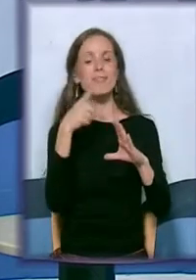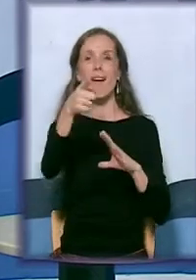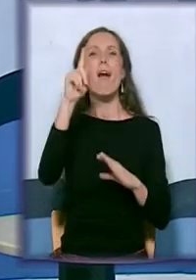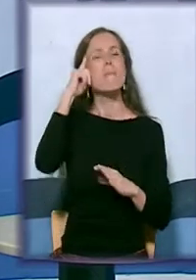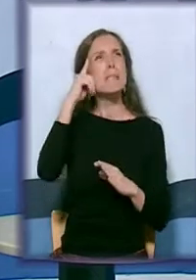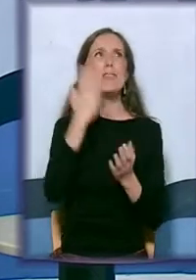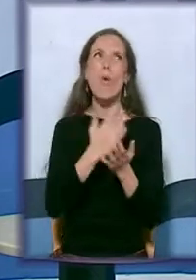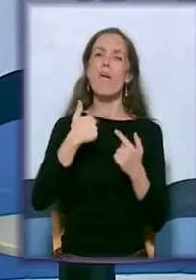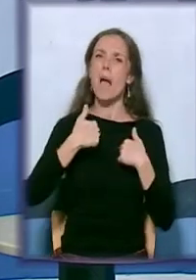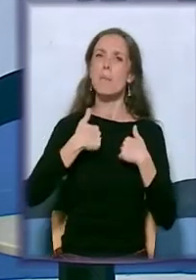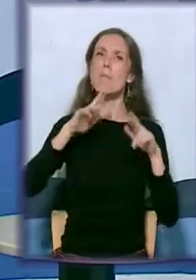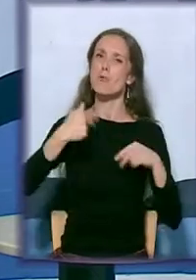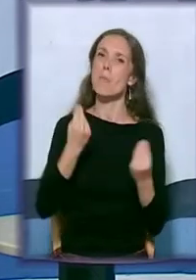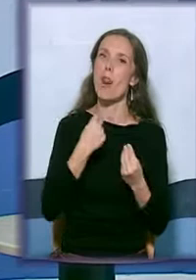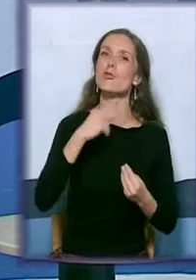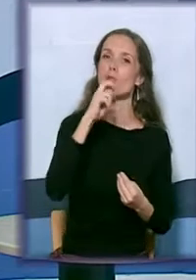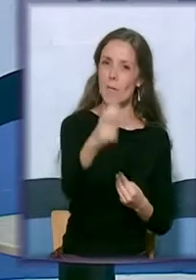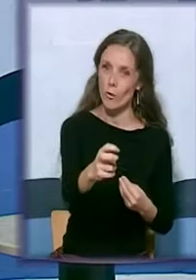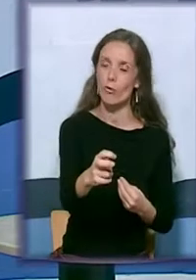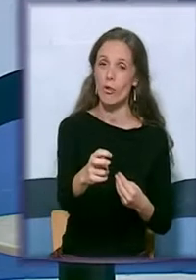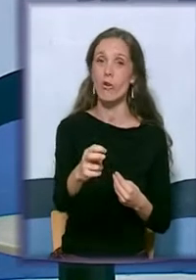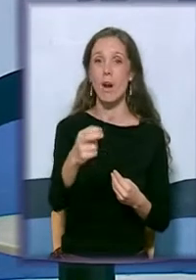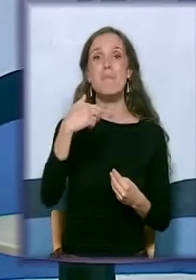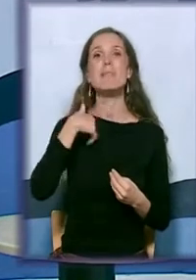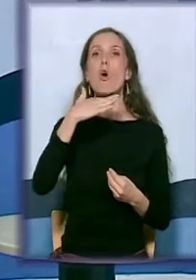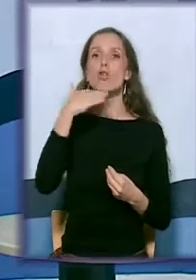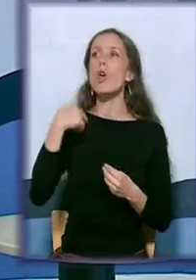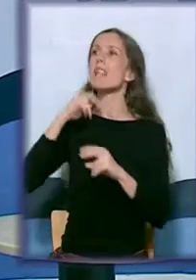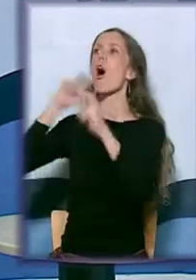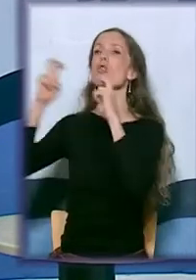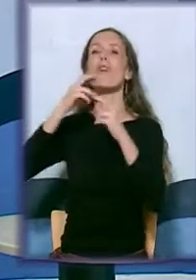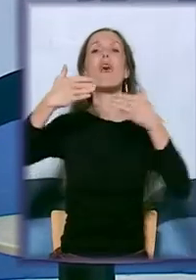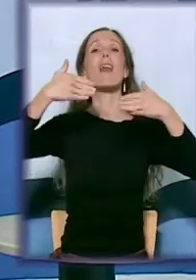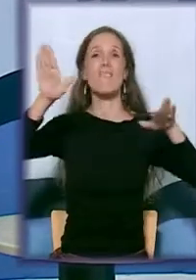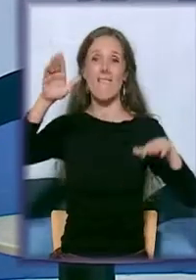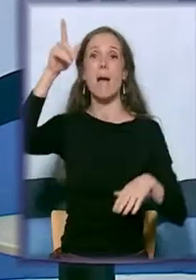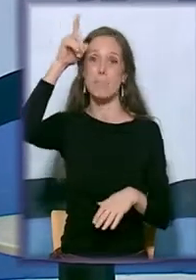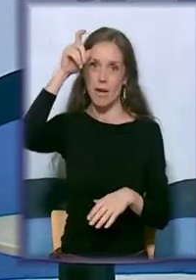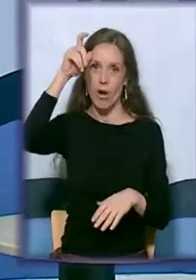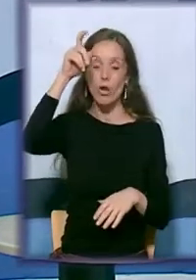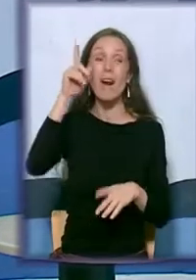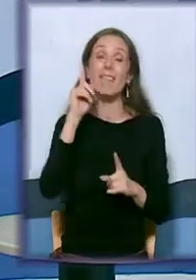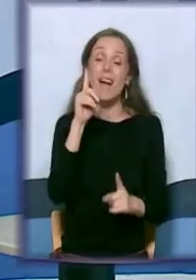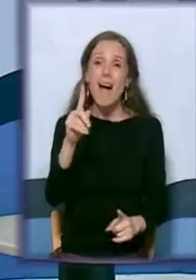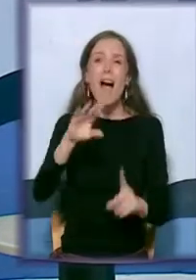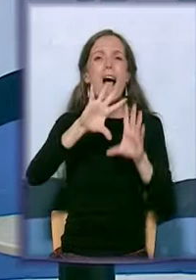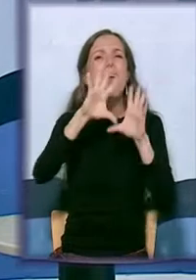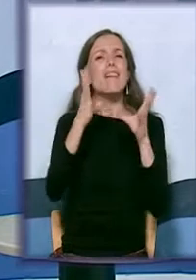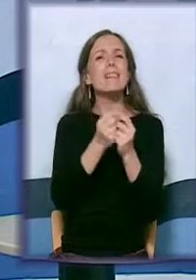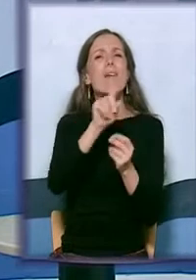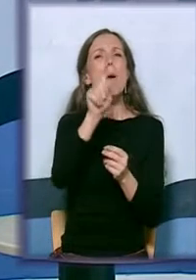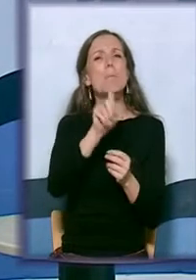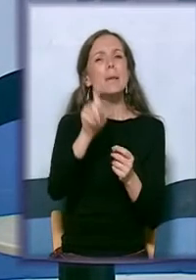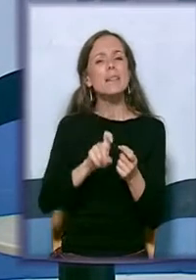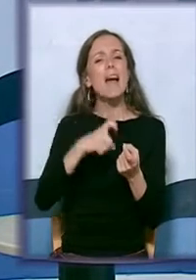odgovor. Poslali smo mnogo više odgovora van Beograda, ali stvarno bih nekako što se tiče onih svih pitanja koje